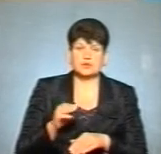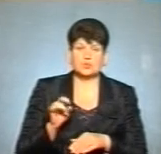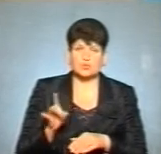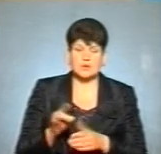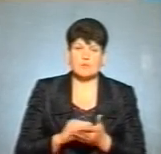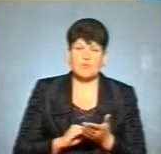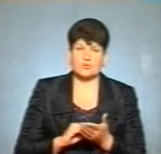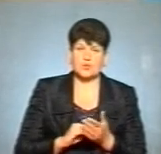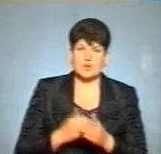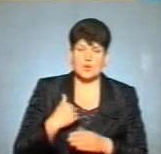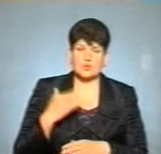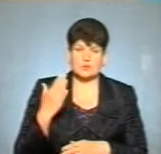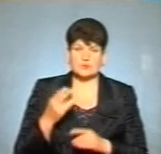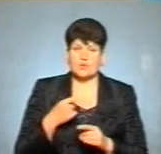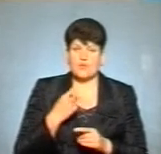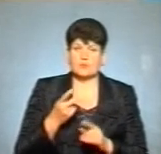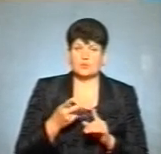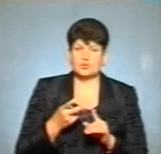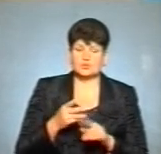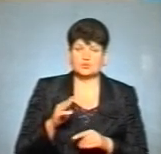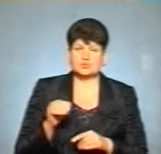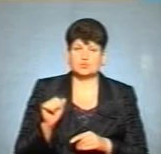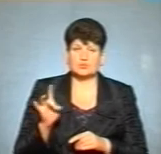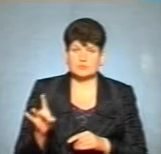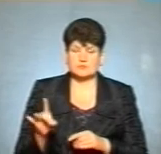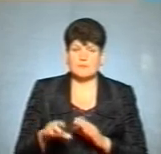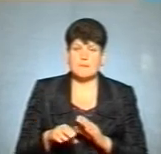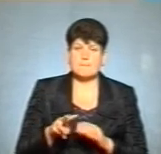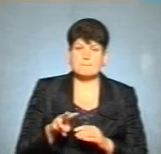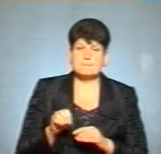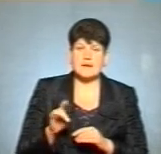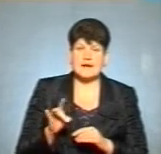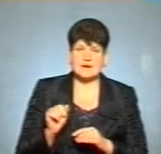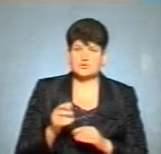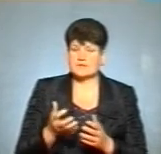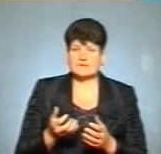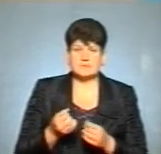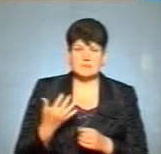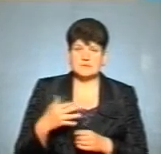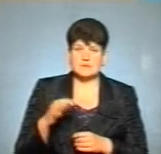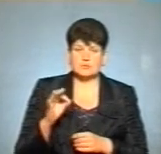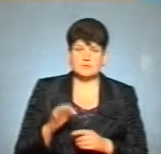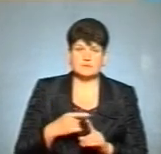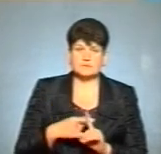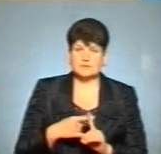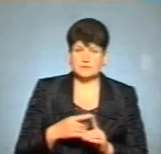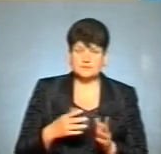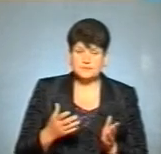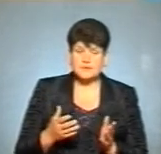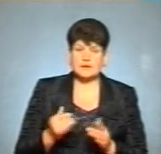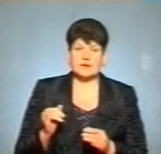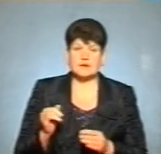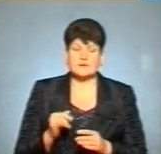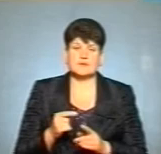повторне голосування. Якщо говоримо про другий тур чи виборів в мера, якщо він не набирає 50 плюс 1% виборців, так, або,